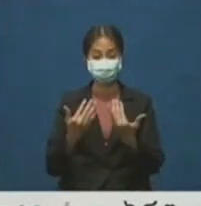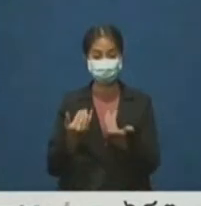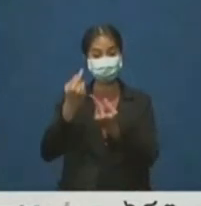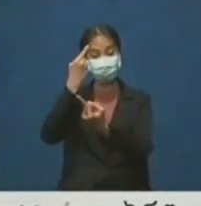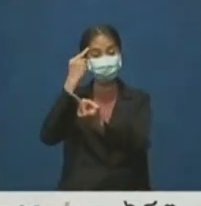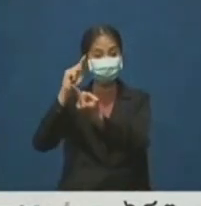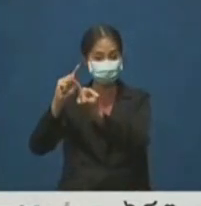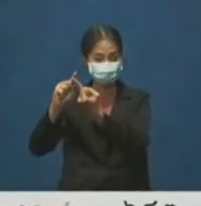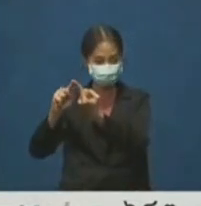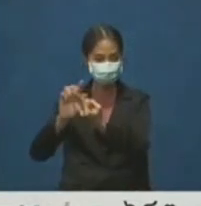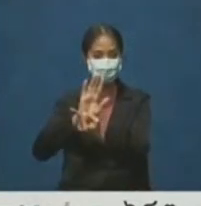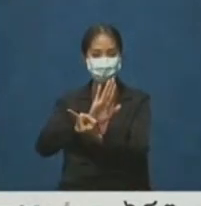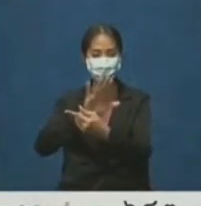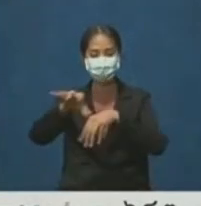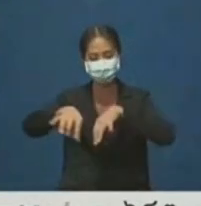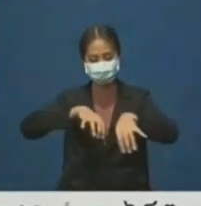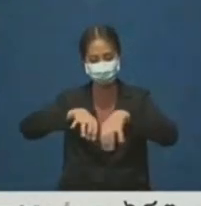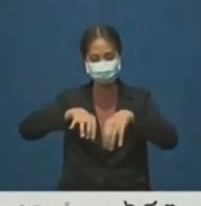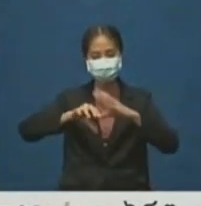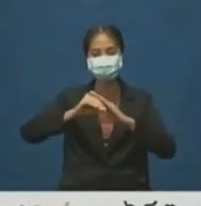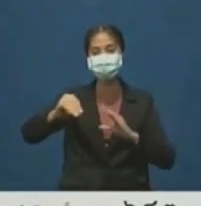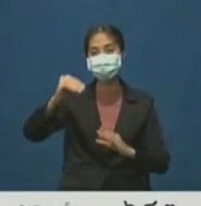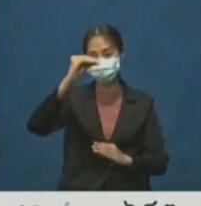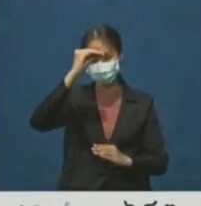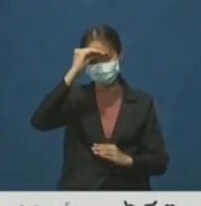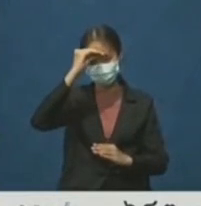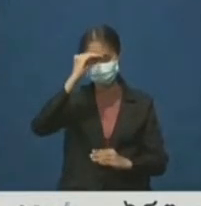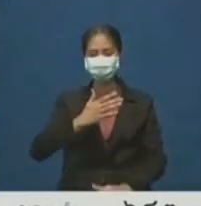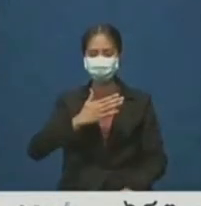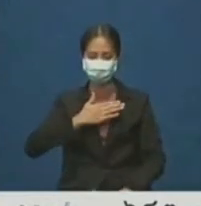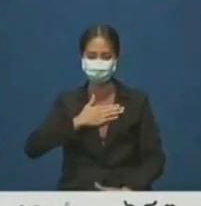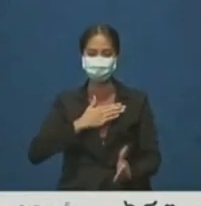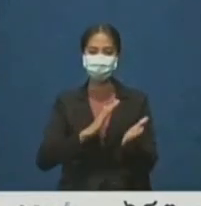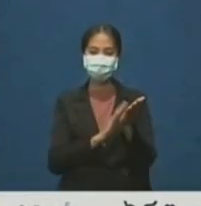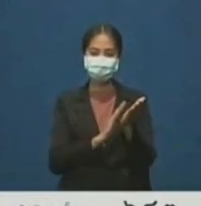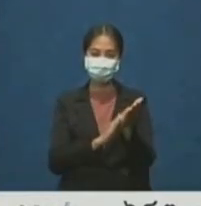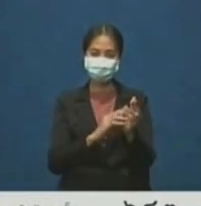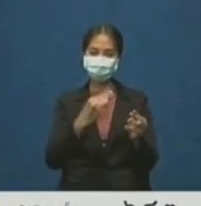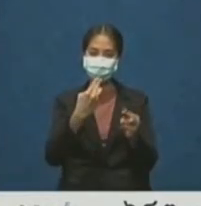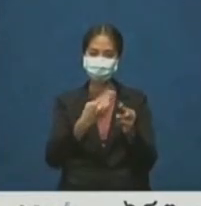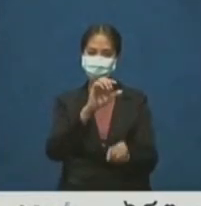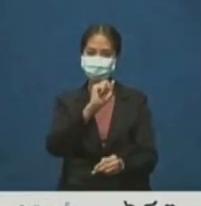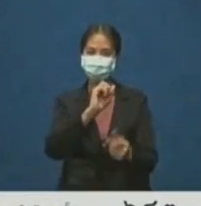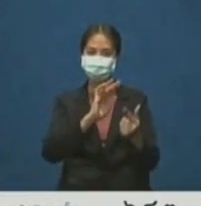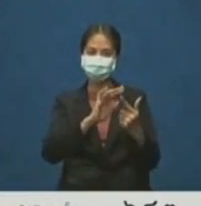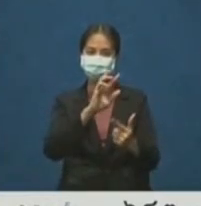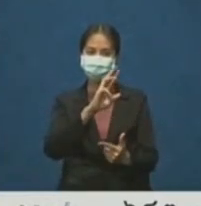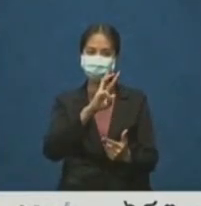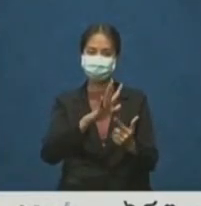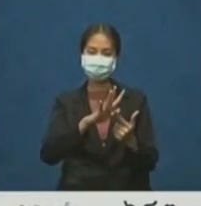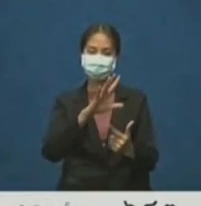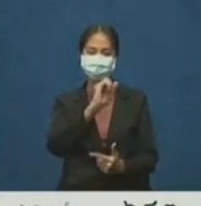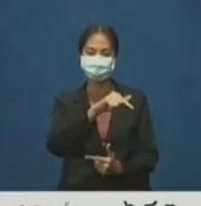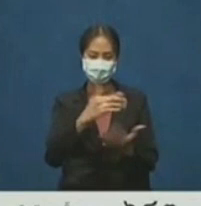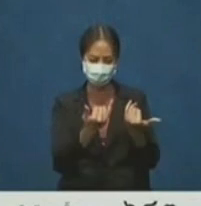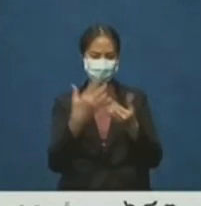งวัตถุประสงค์และเป้าประสงค์ของการจัดการศึกษาผมชื่นชมท่านสุรวาทที่ได้อภิปราย